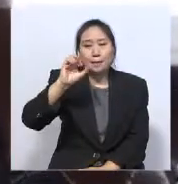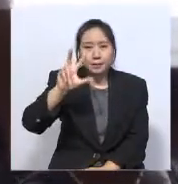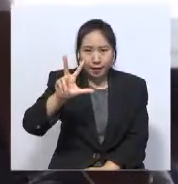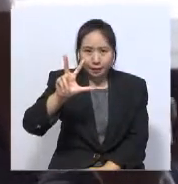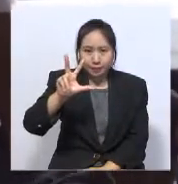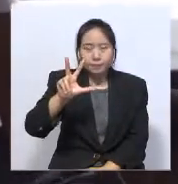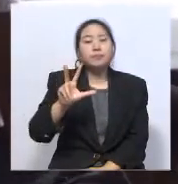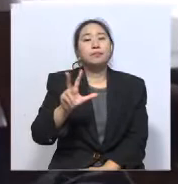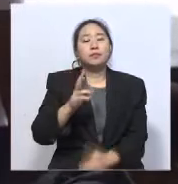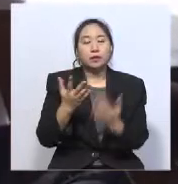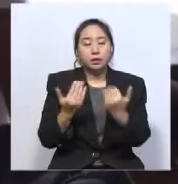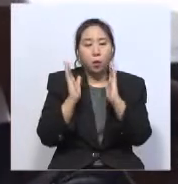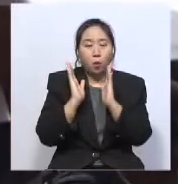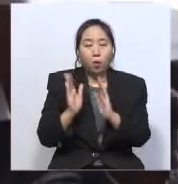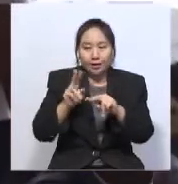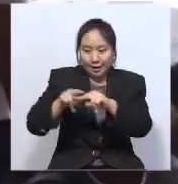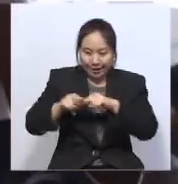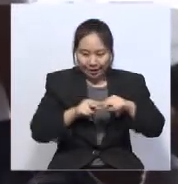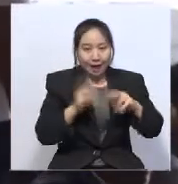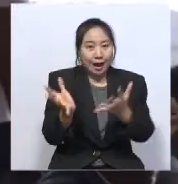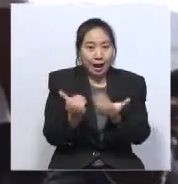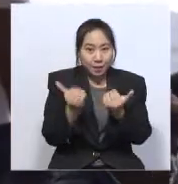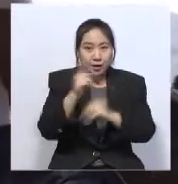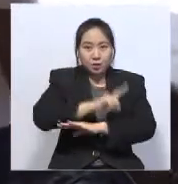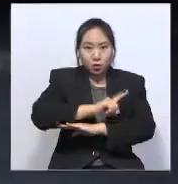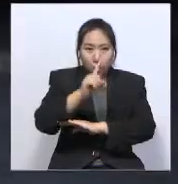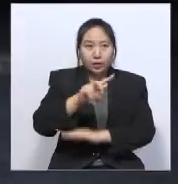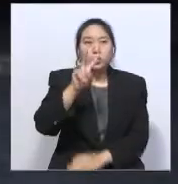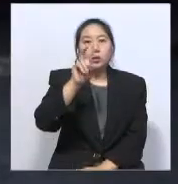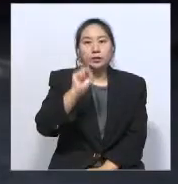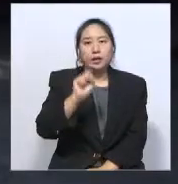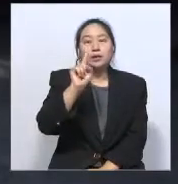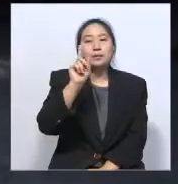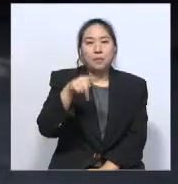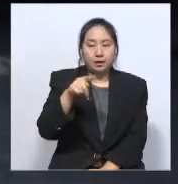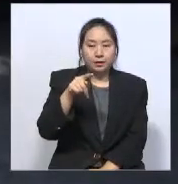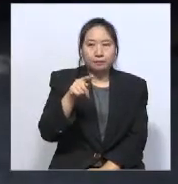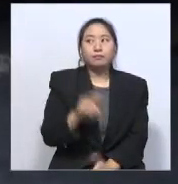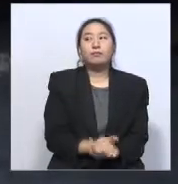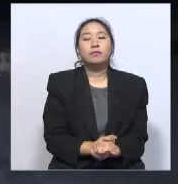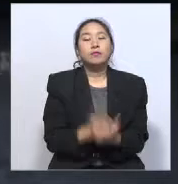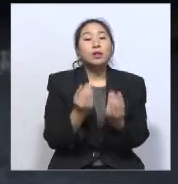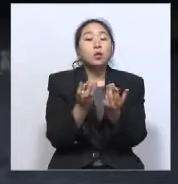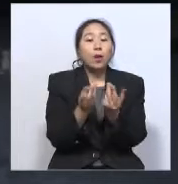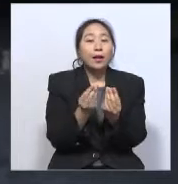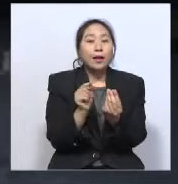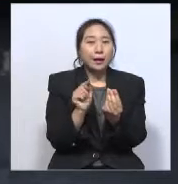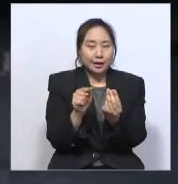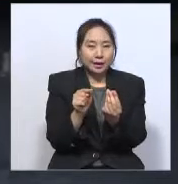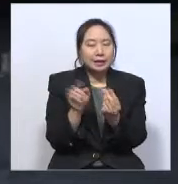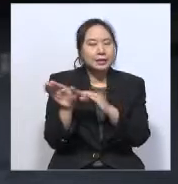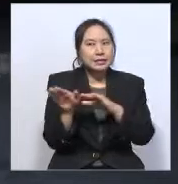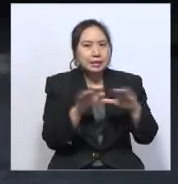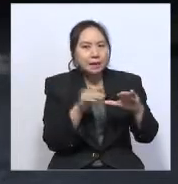เที่ยวค่ะซึ่งจะสามารถรองรับผู้โดยสารได้สูงสุดถึงวันละ 201,000 คนเพราะฉะนั้นตัวเลขนี้นะคะเตรียมเอา